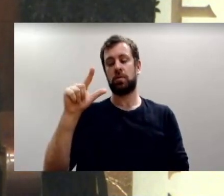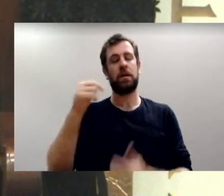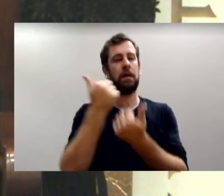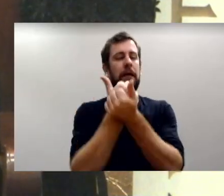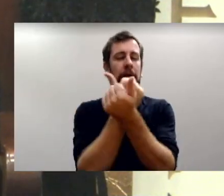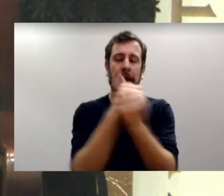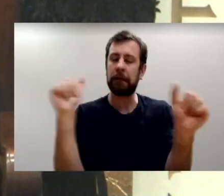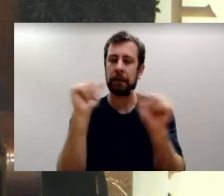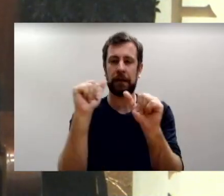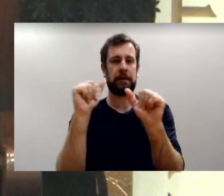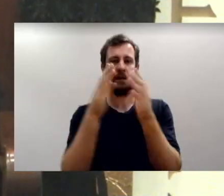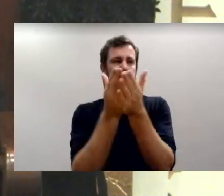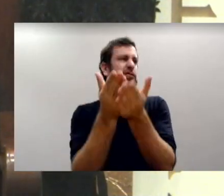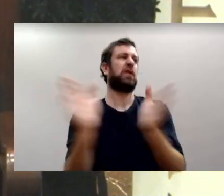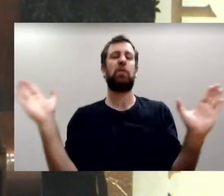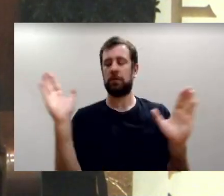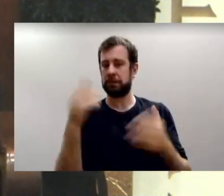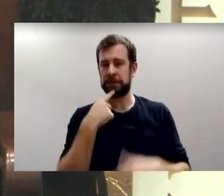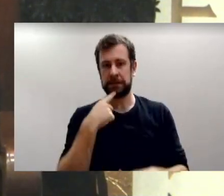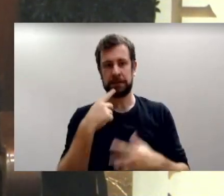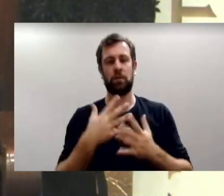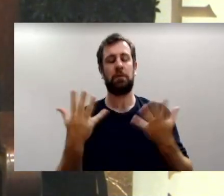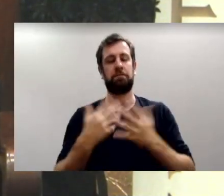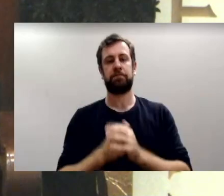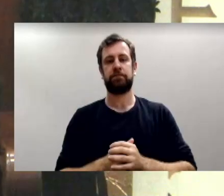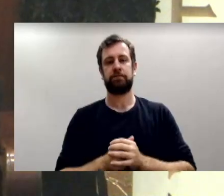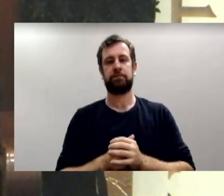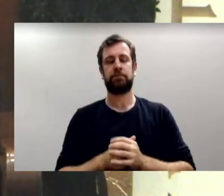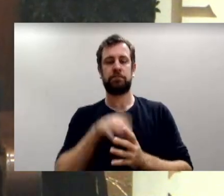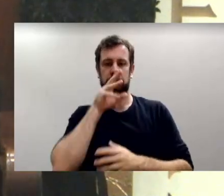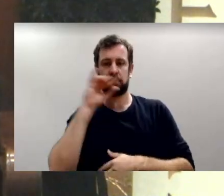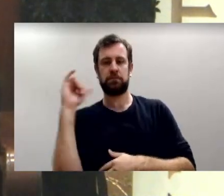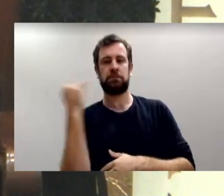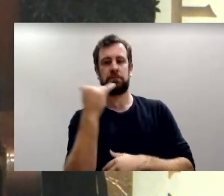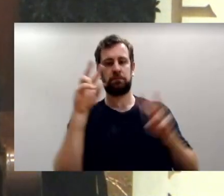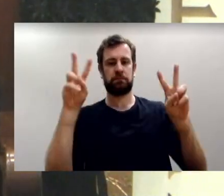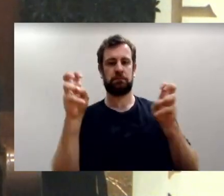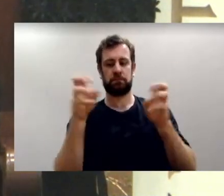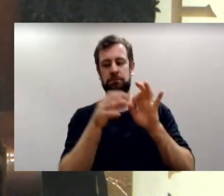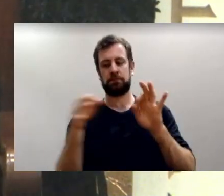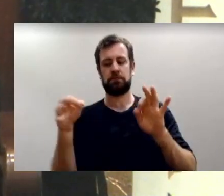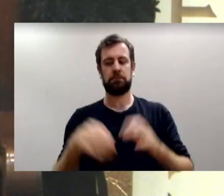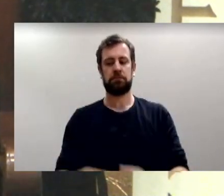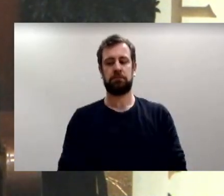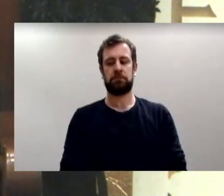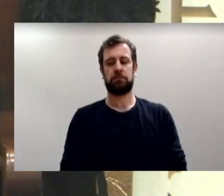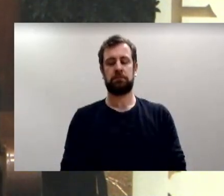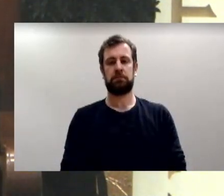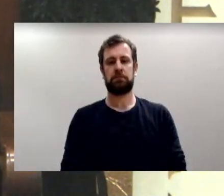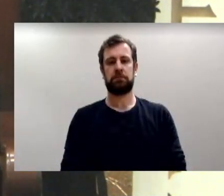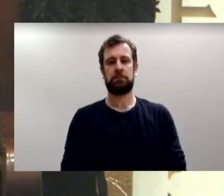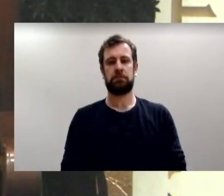says, وَمَا أَرْسَلْنَا مِنْ رَسُولٍ, and we have not sent any Rasul,